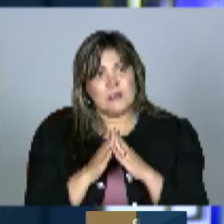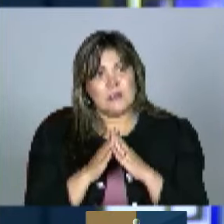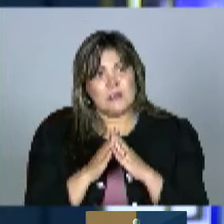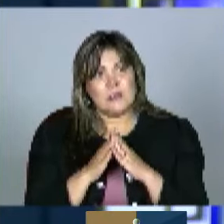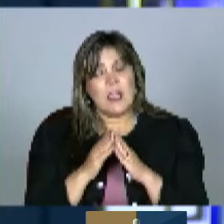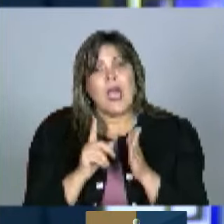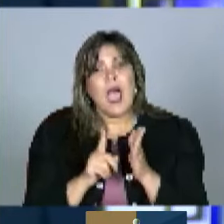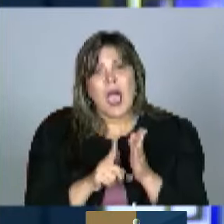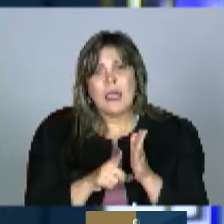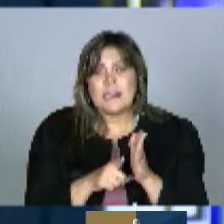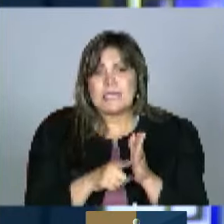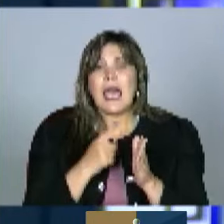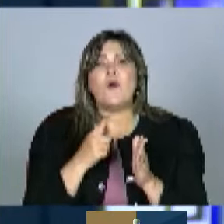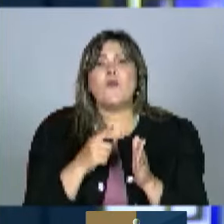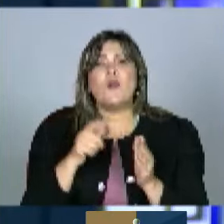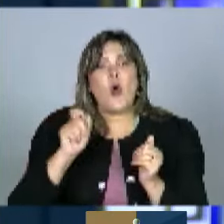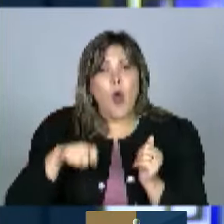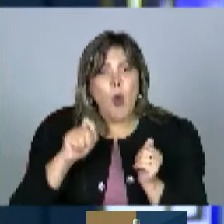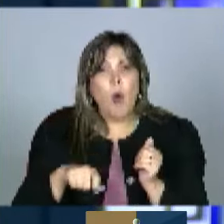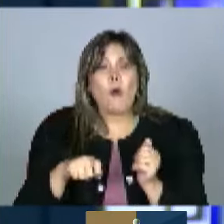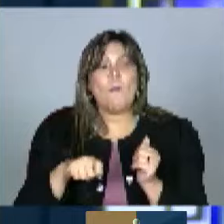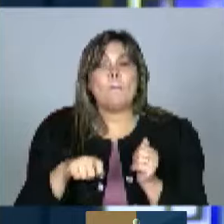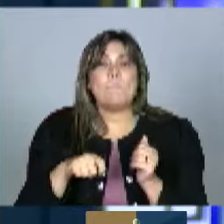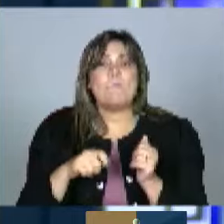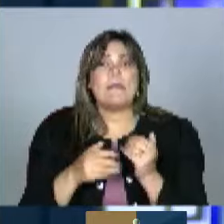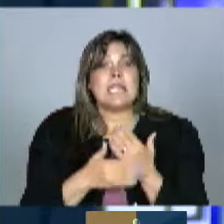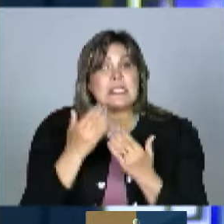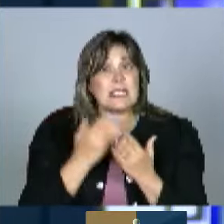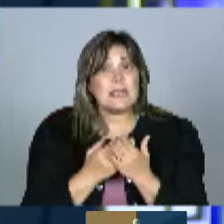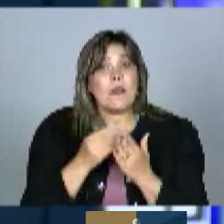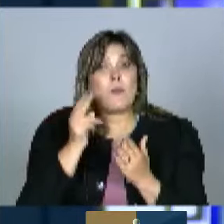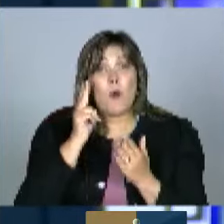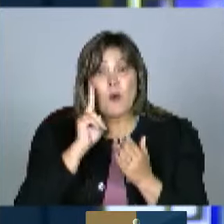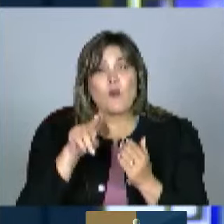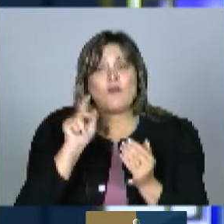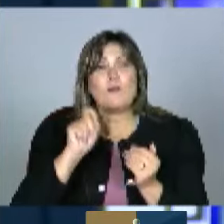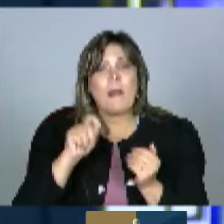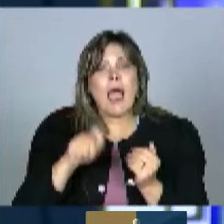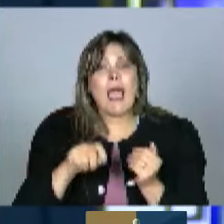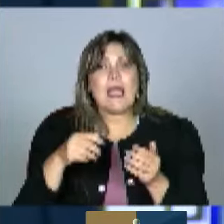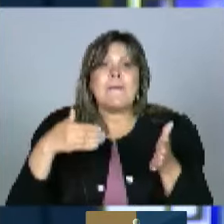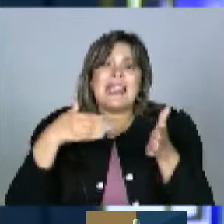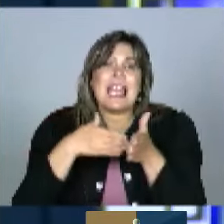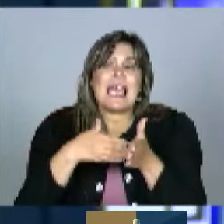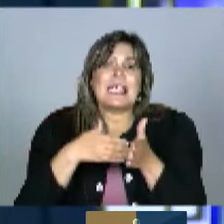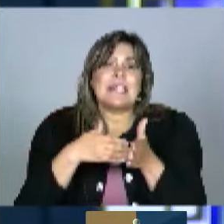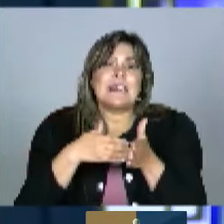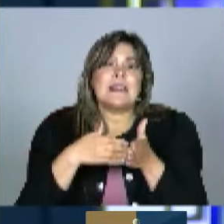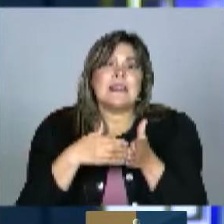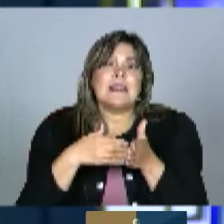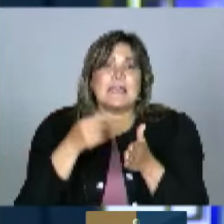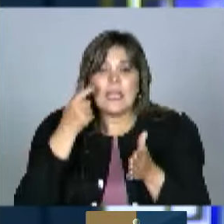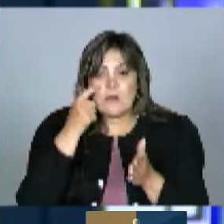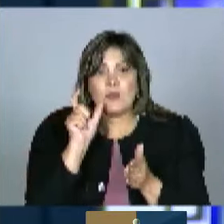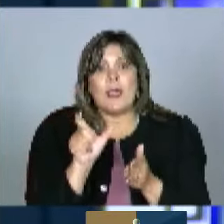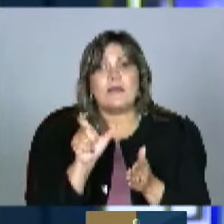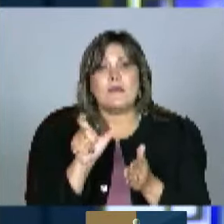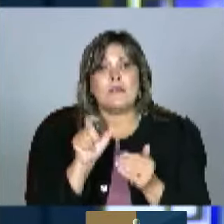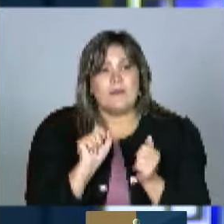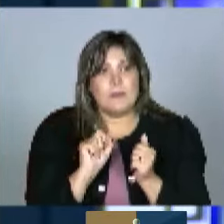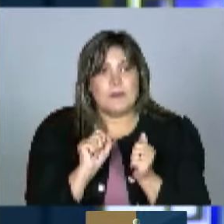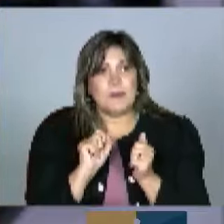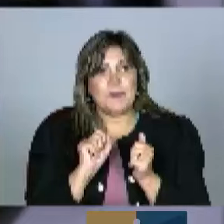اول درجه والاستئناف مراقبين من محكمه النقض محكمه النقض يعني ليها رقابه عليهم يعني بعد